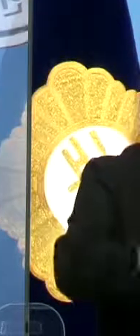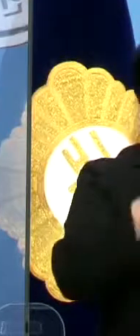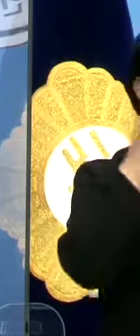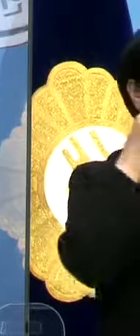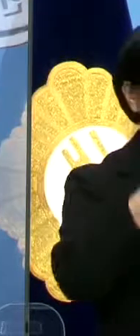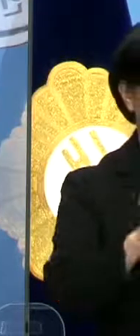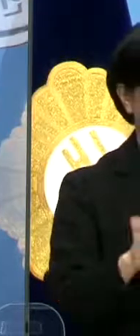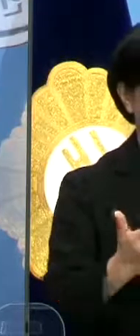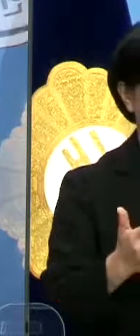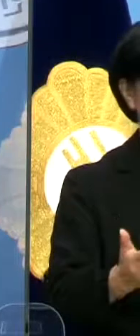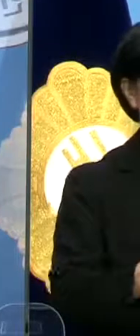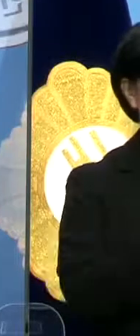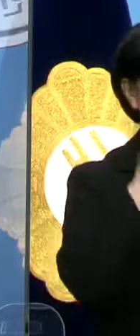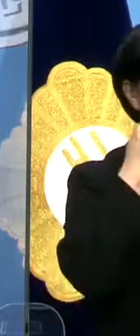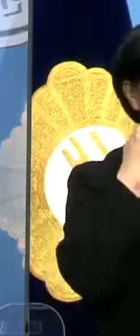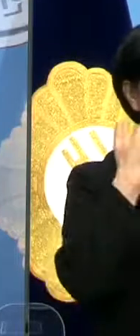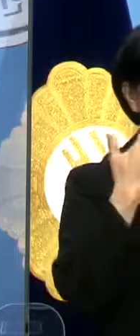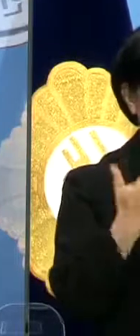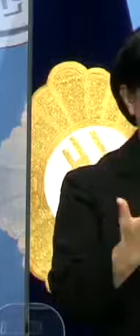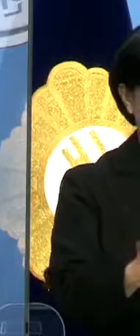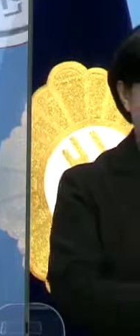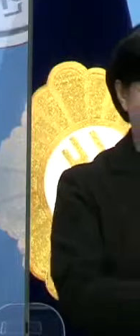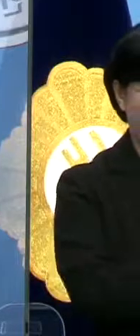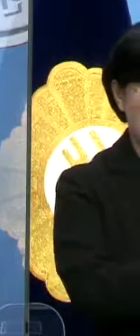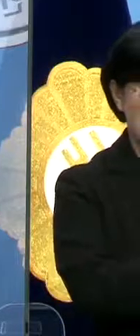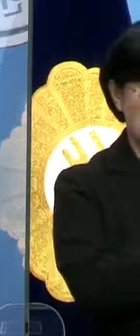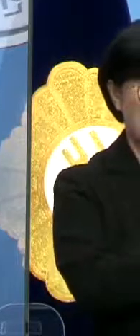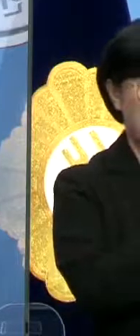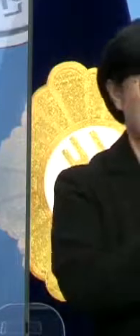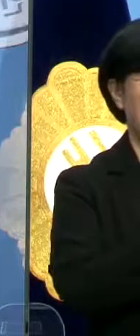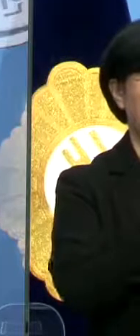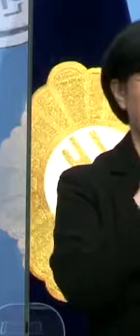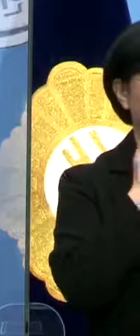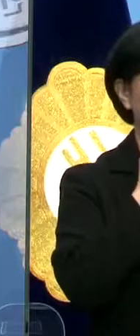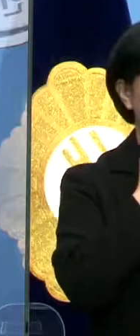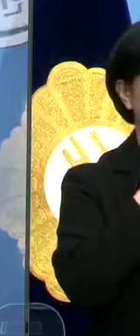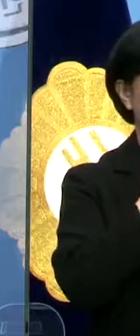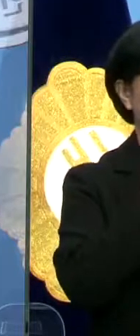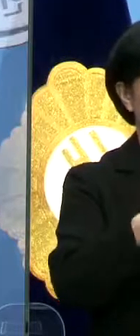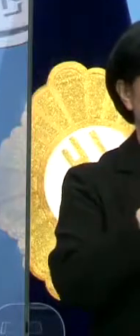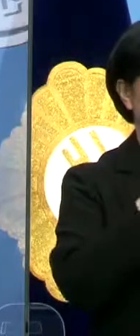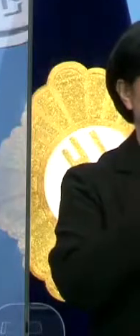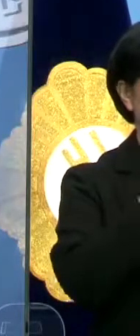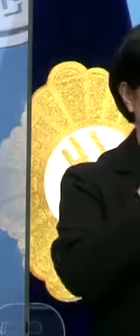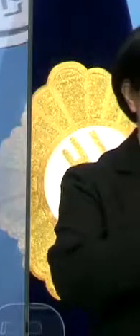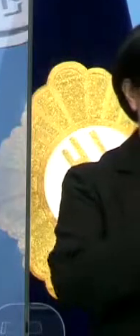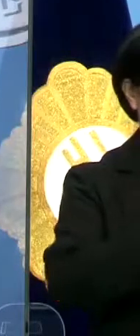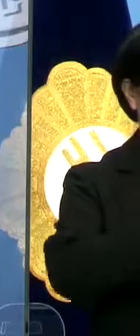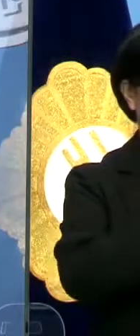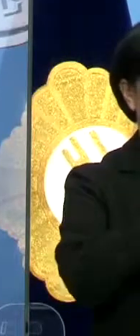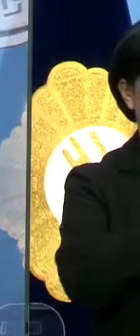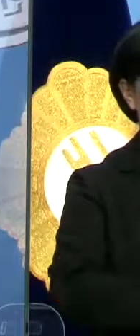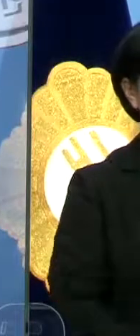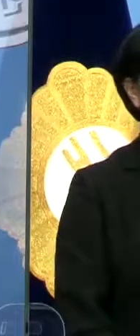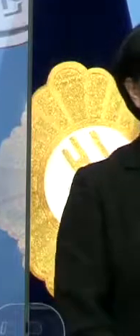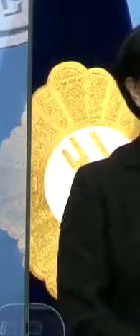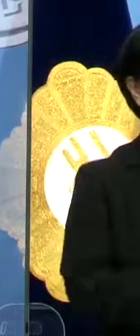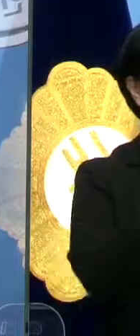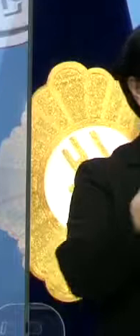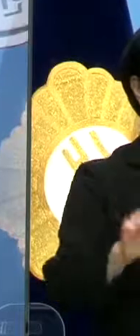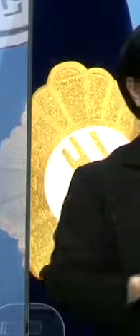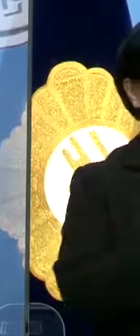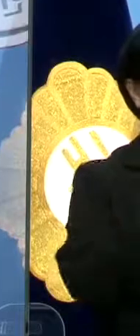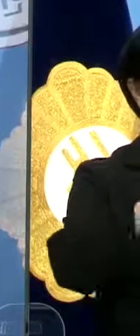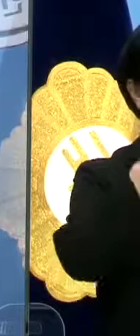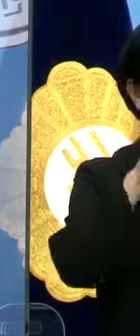아니라면 분명한 무공천 입장을 초서 키 밝히기를 촉구한다 정당성을 시장은 시민들의 삶을 개선하는